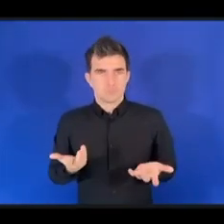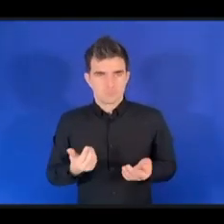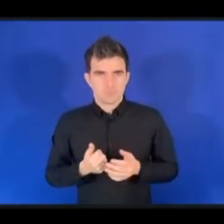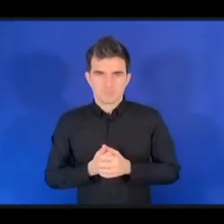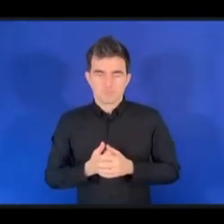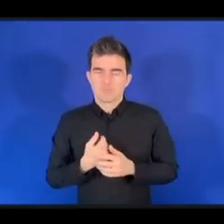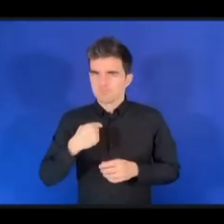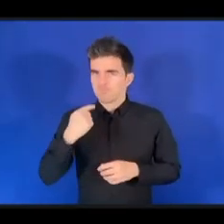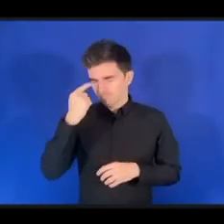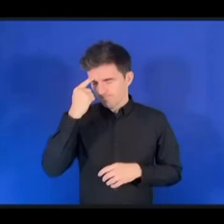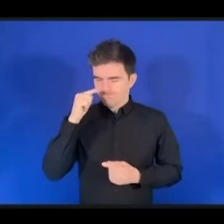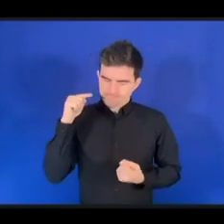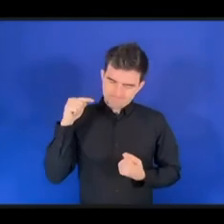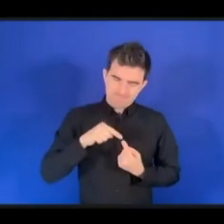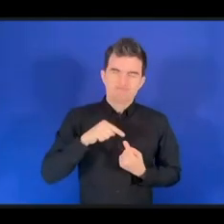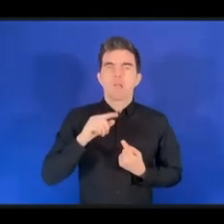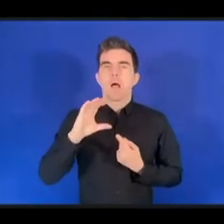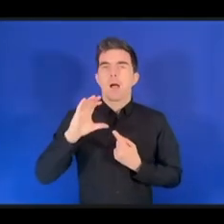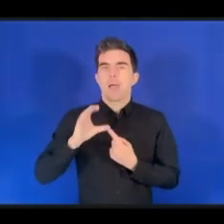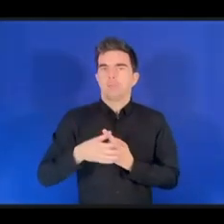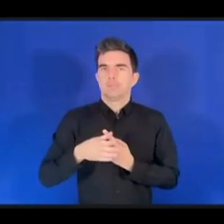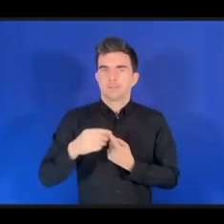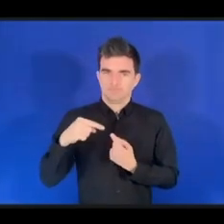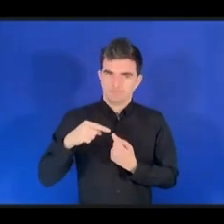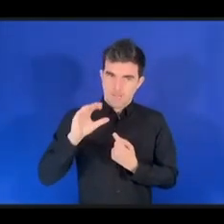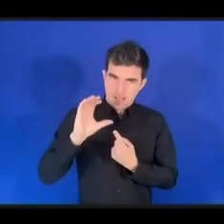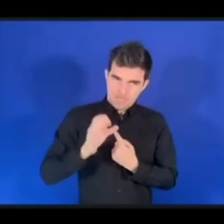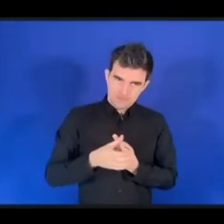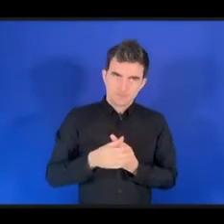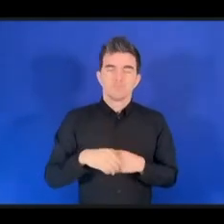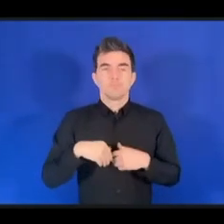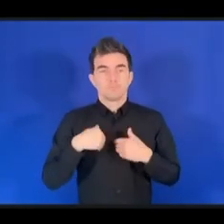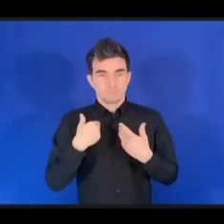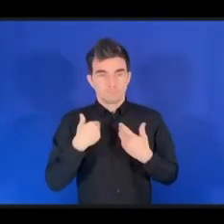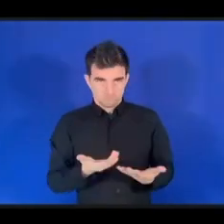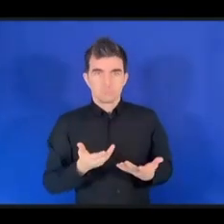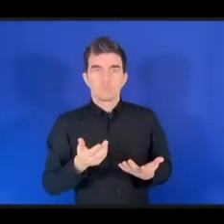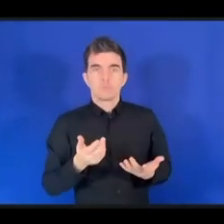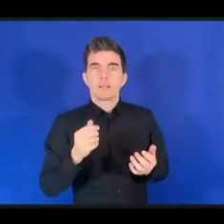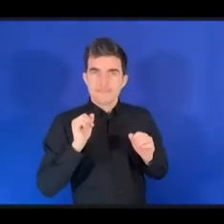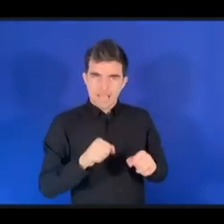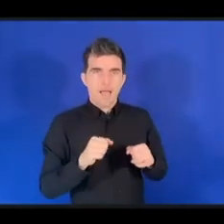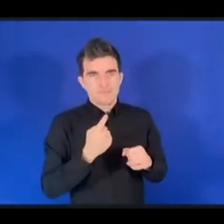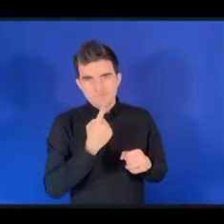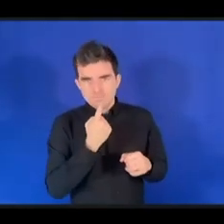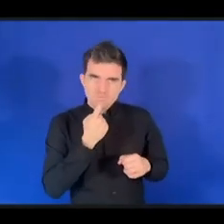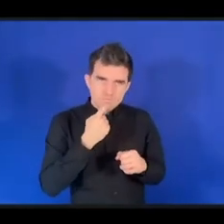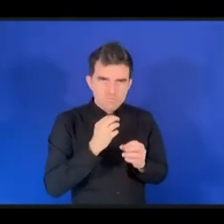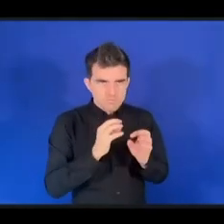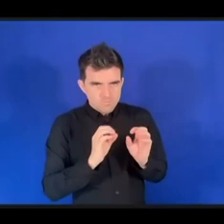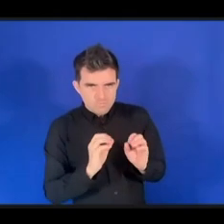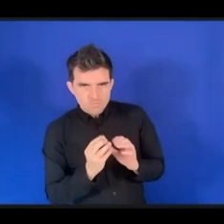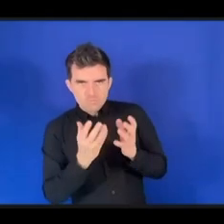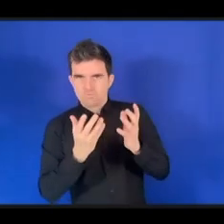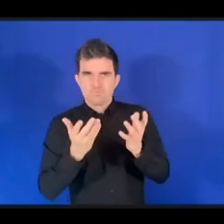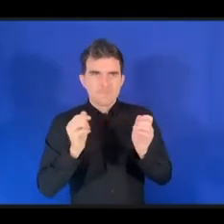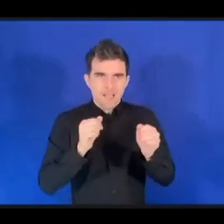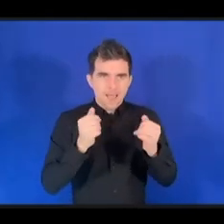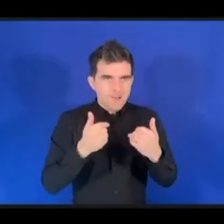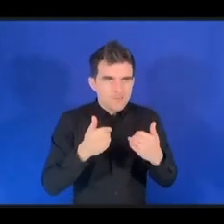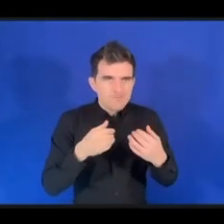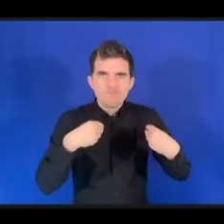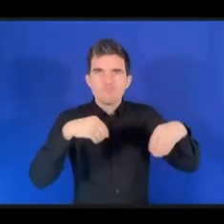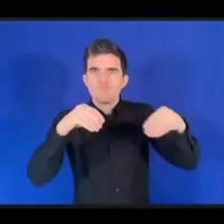文化、工匠精神和创新之中。比方说京